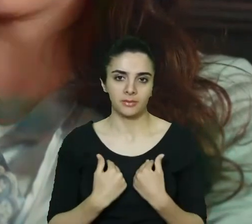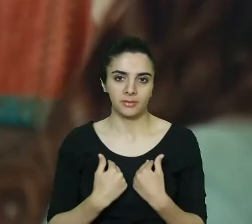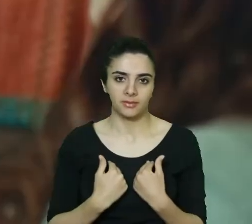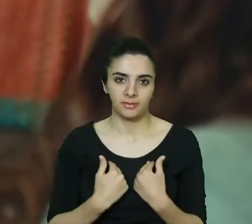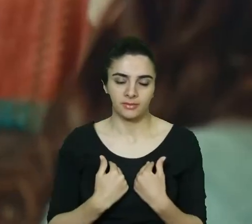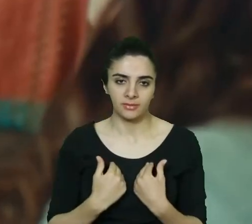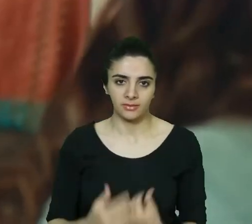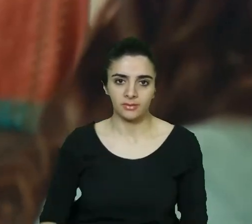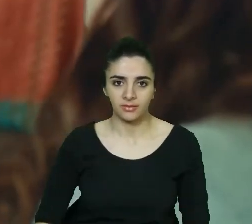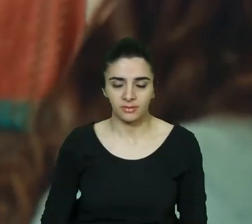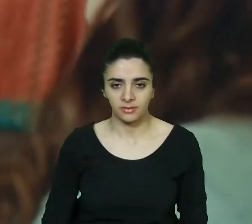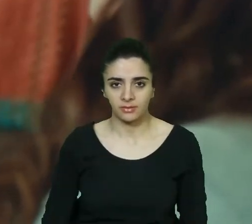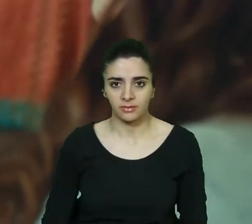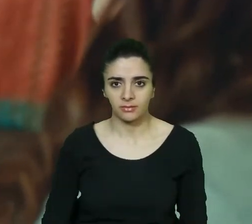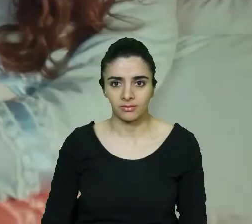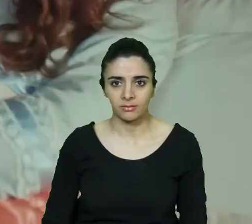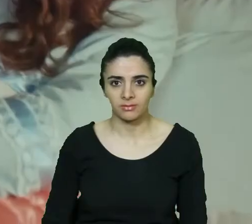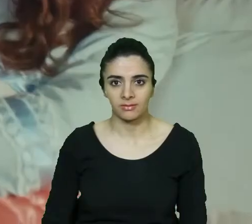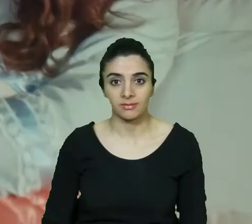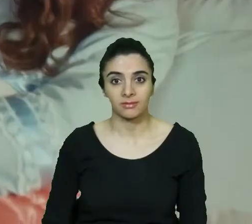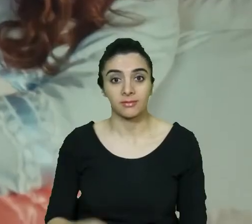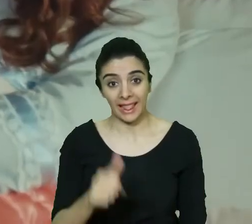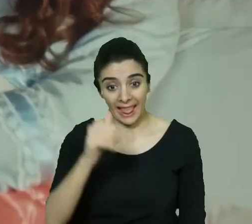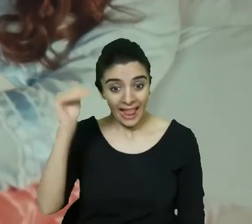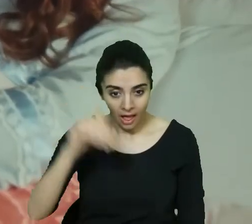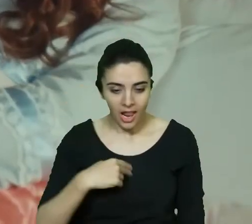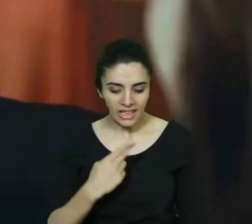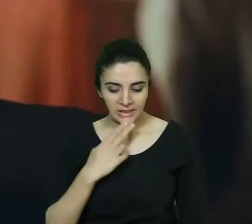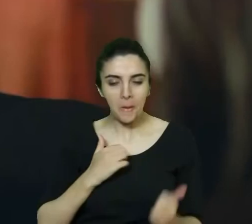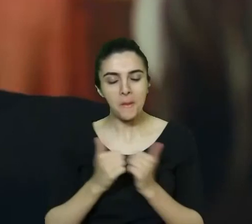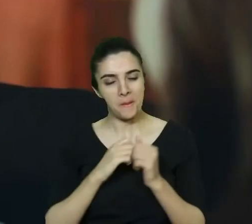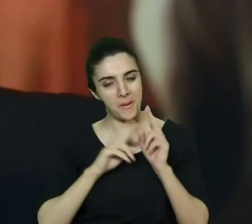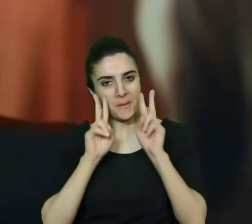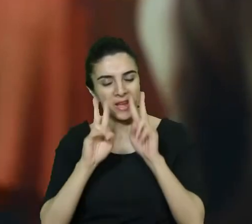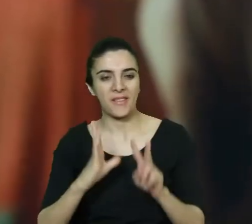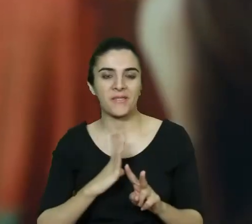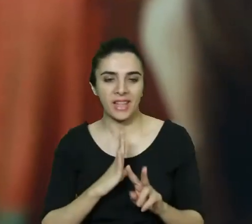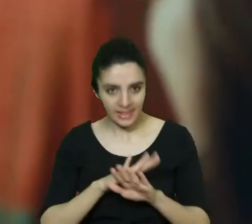Elini alnına koydu. Döndüğünde kızımızla karşılayacağız seni. Tamam mı?